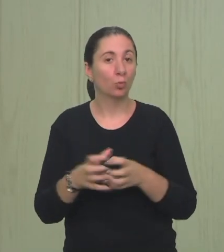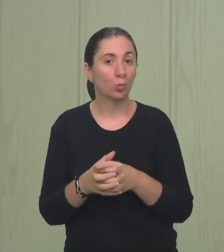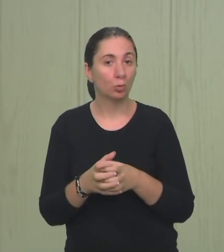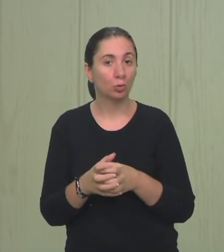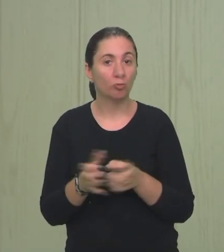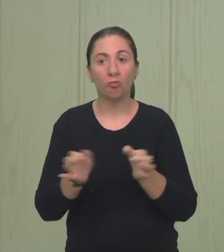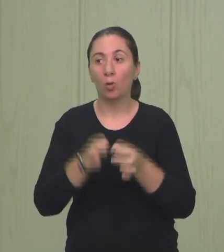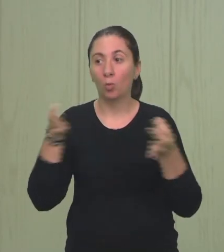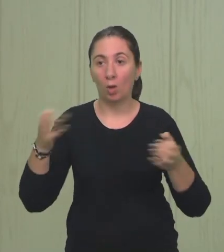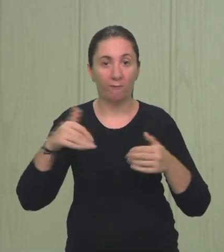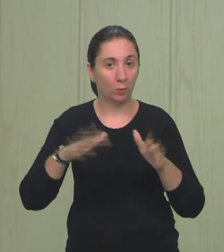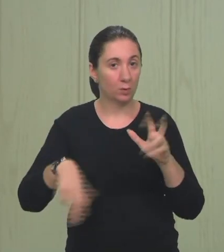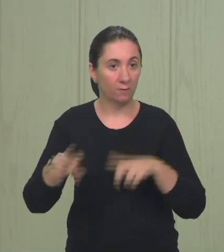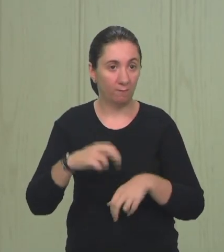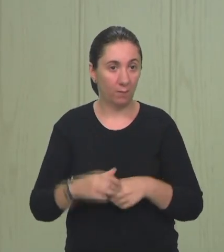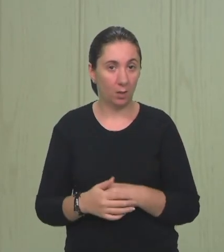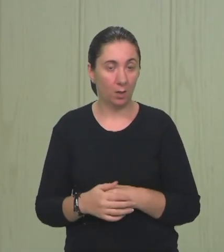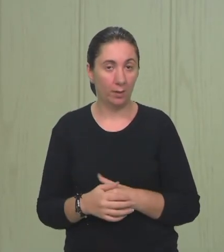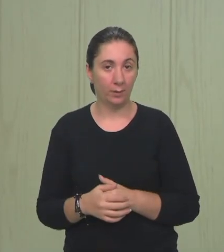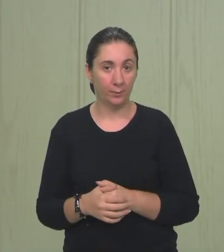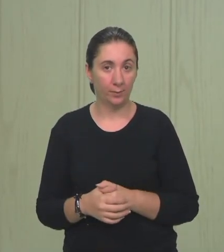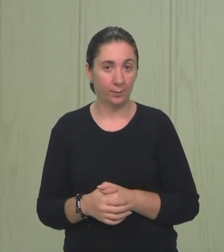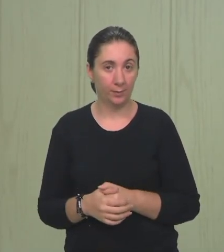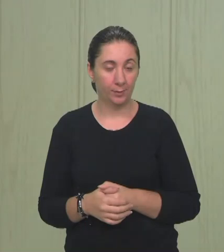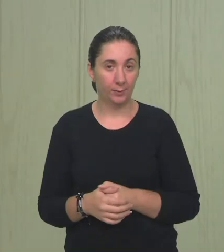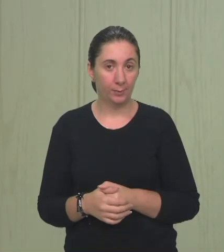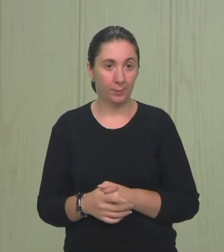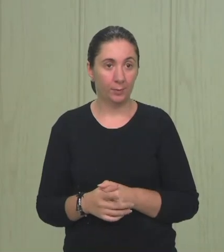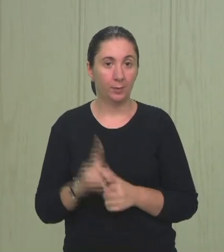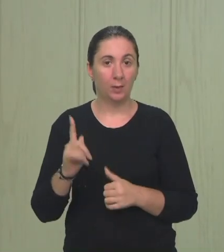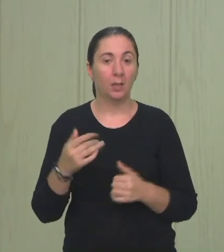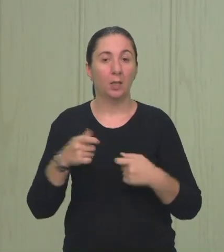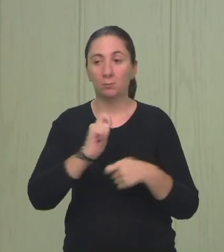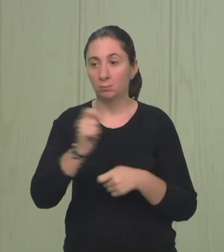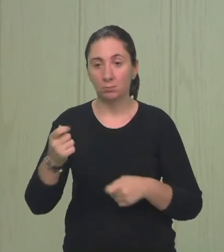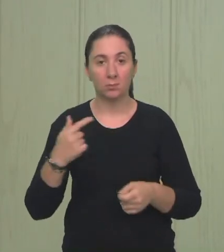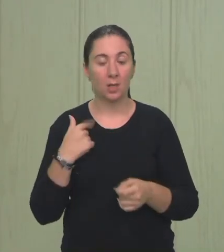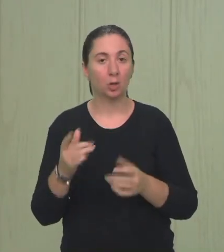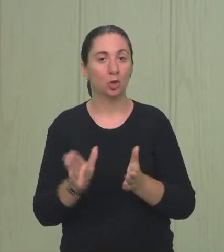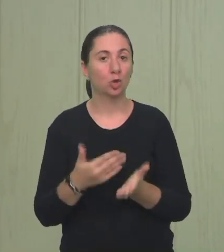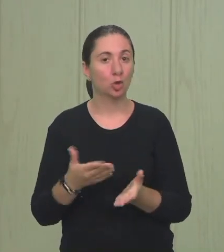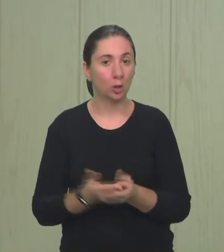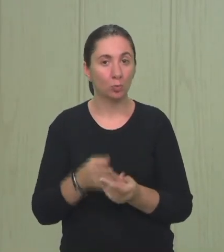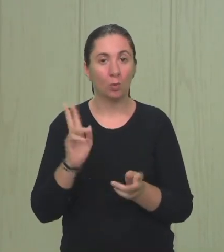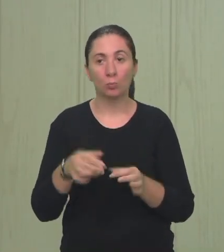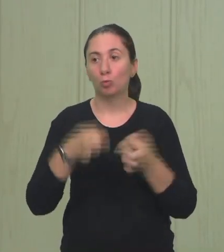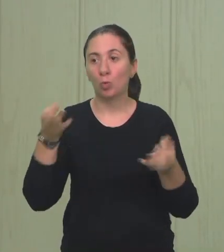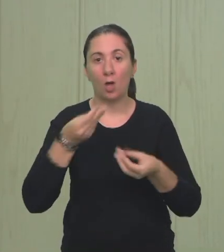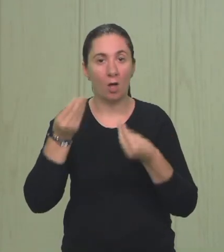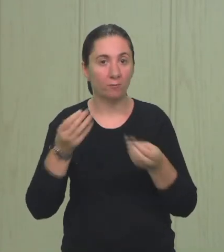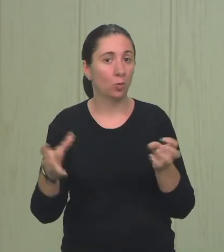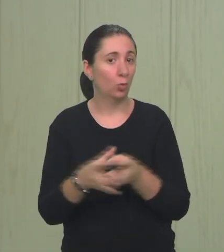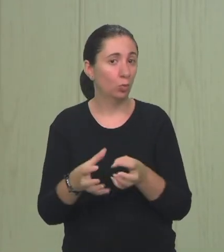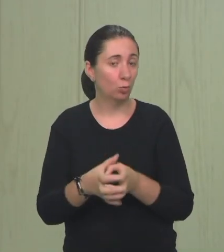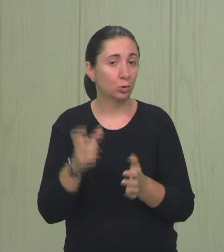u javnosti i izdavanje, to jest naš časopis da možemo predstaviti javnosti i podružiti